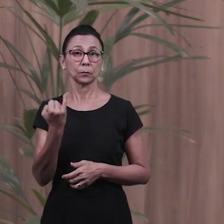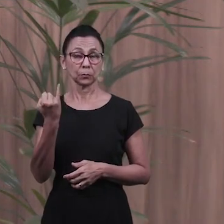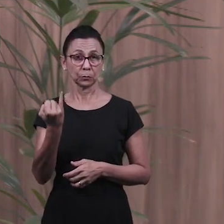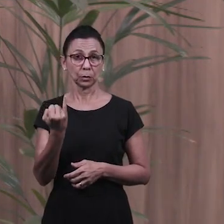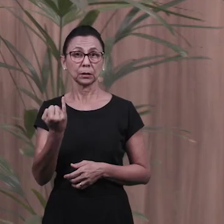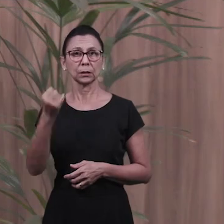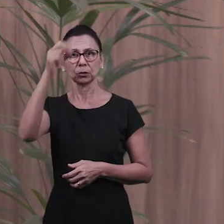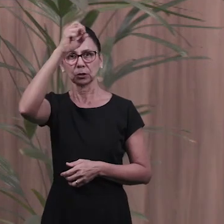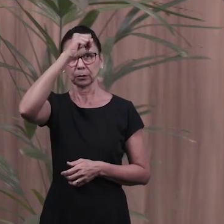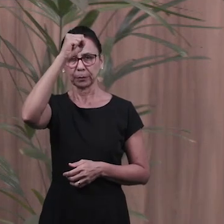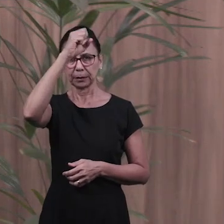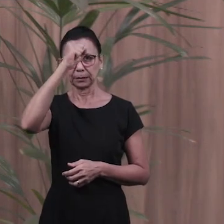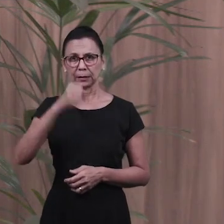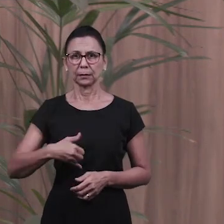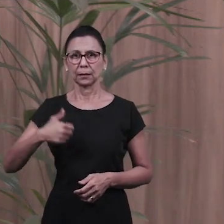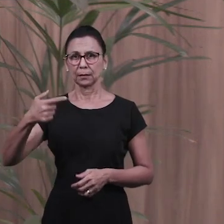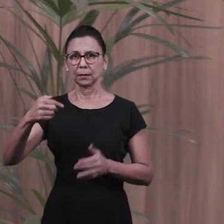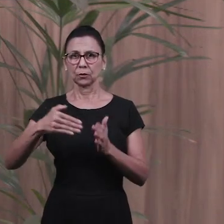euh, comme